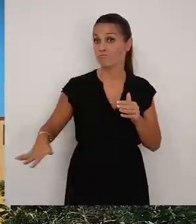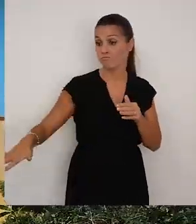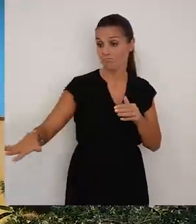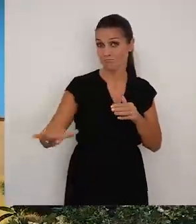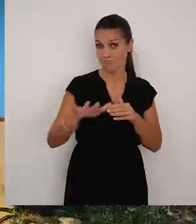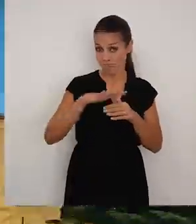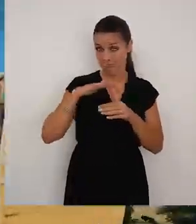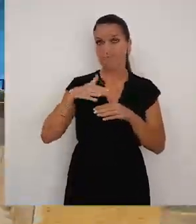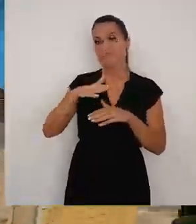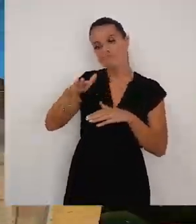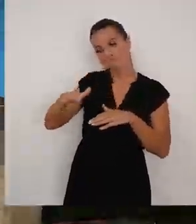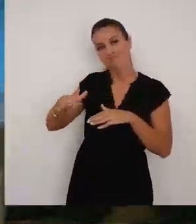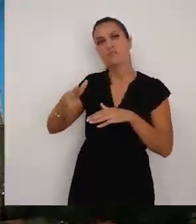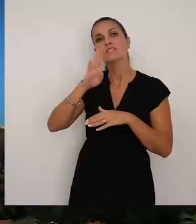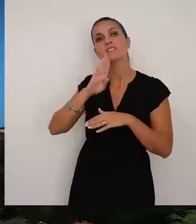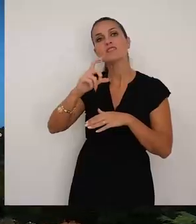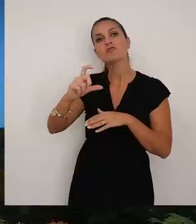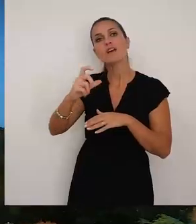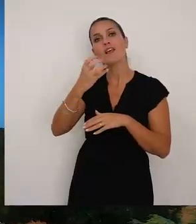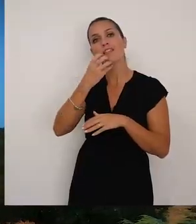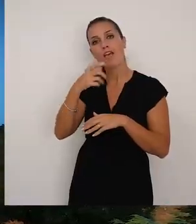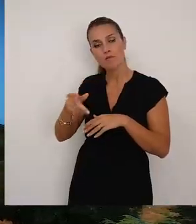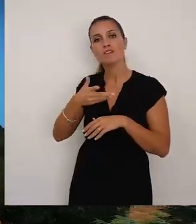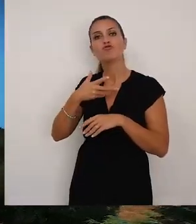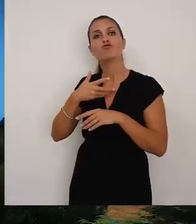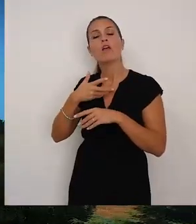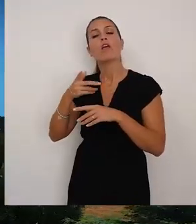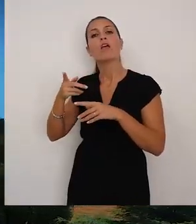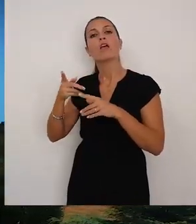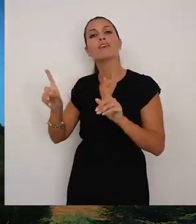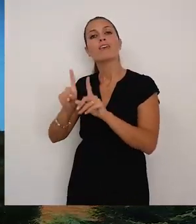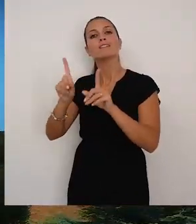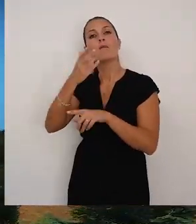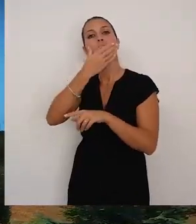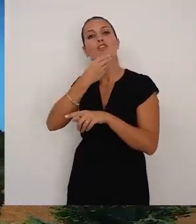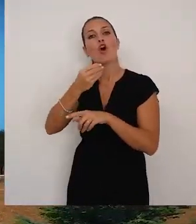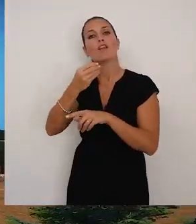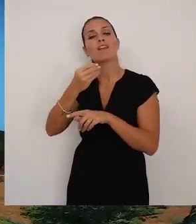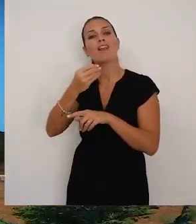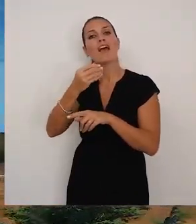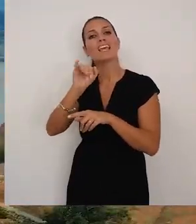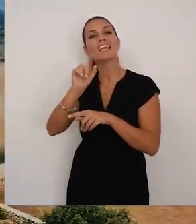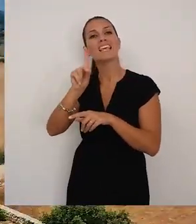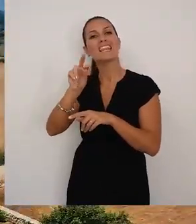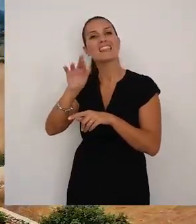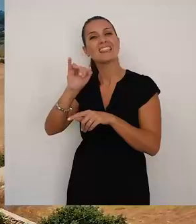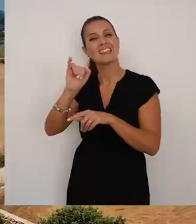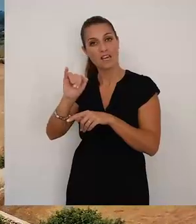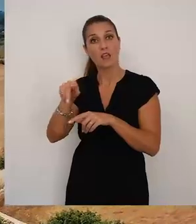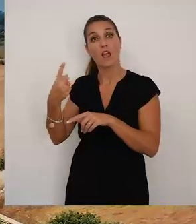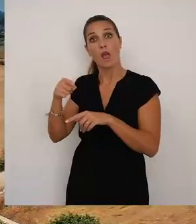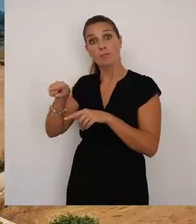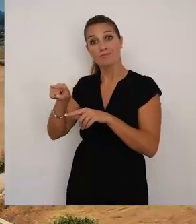Nel territorio confinante con Santa Cesarea Terme si erge la chiesa della Madonna dell'Idri. La chiesetta del